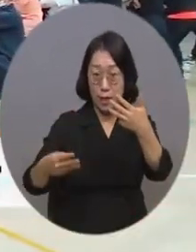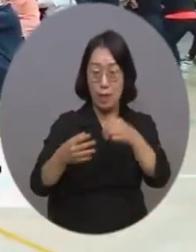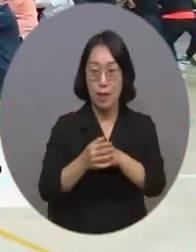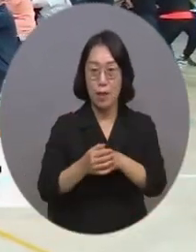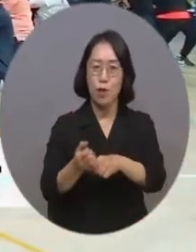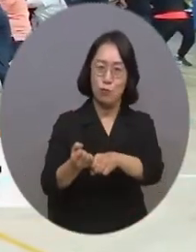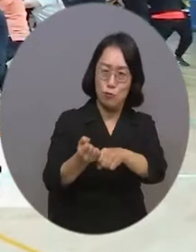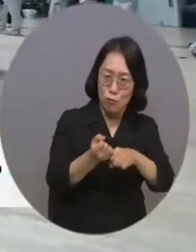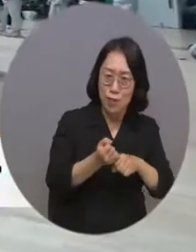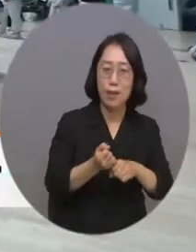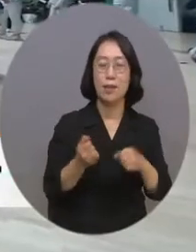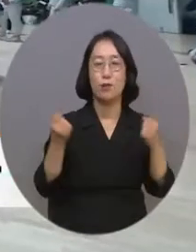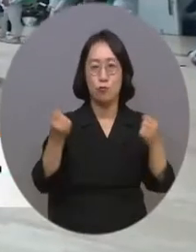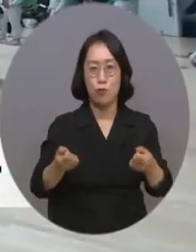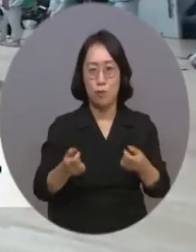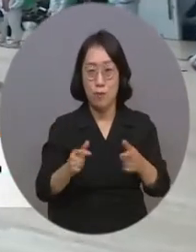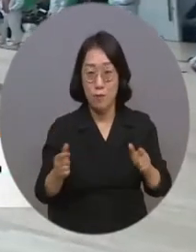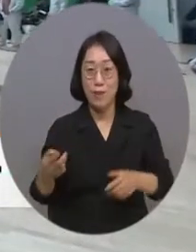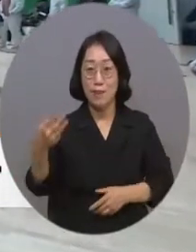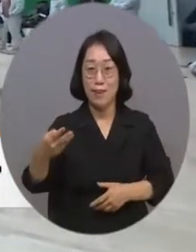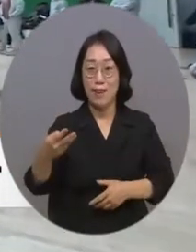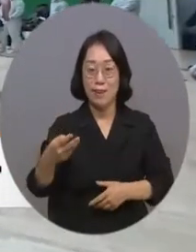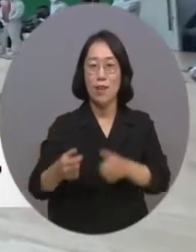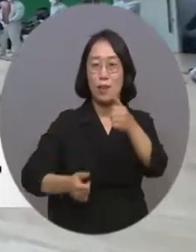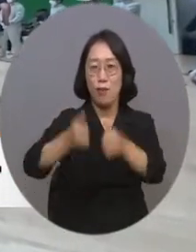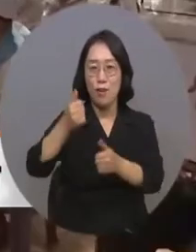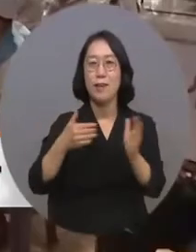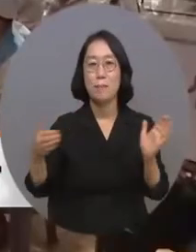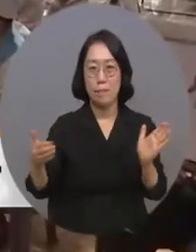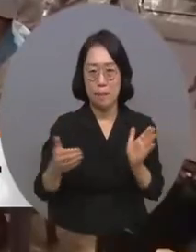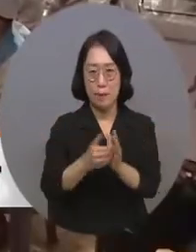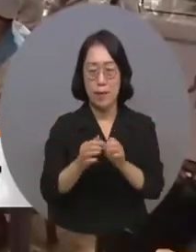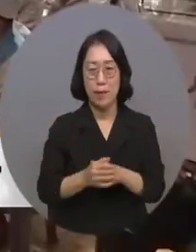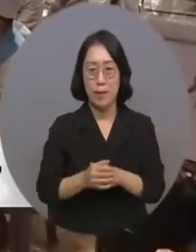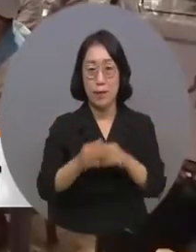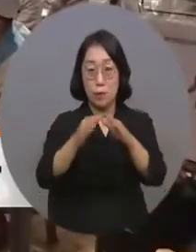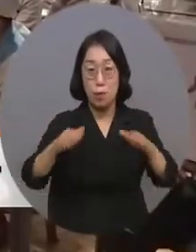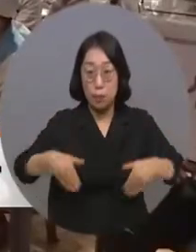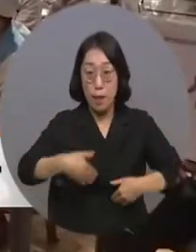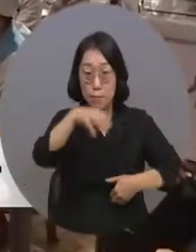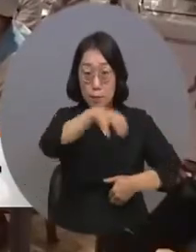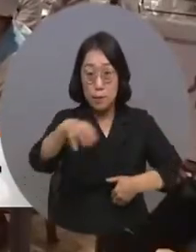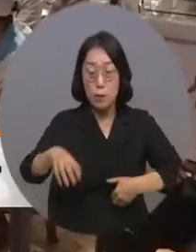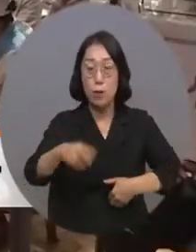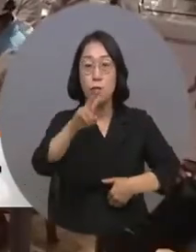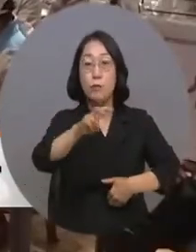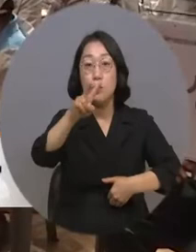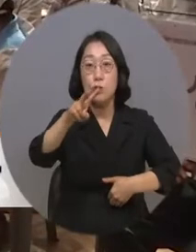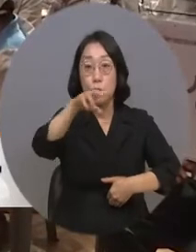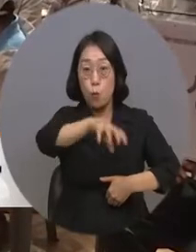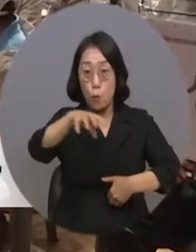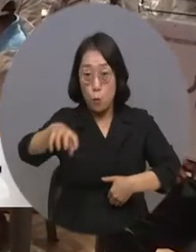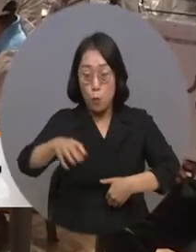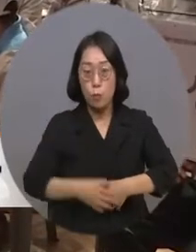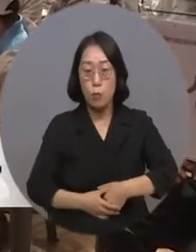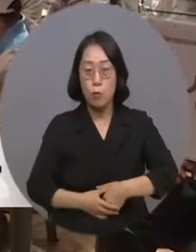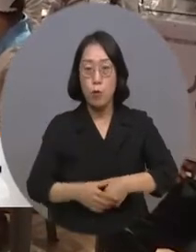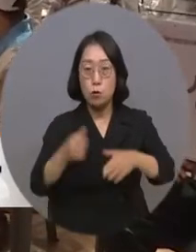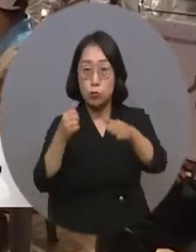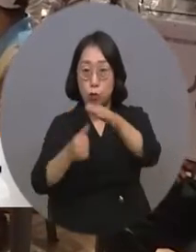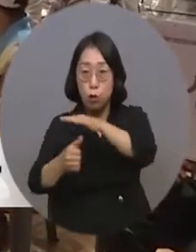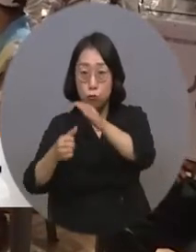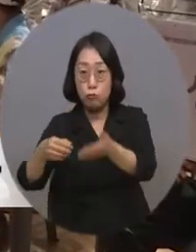줄다리기, 줄넘기, 다트 경기가 치러졌습니다. 전남도 22개 시군에서 1,800여